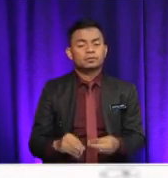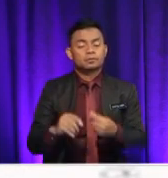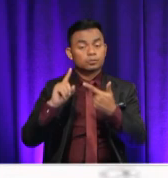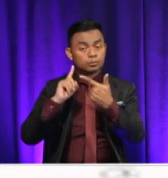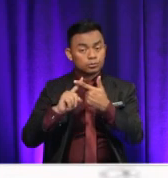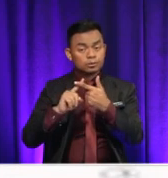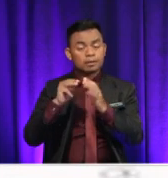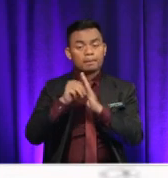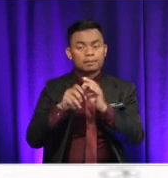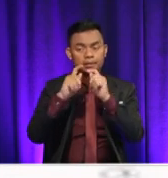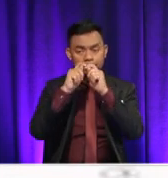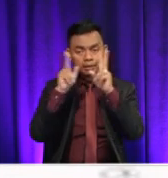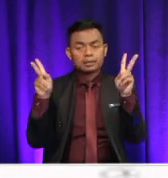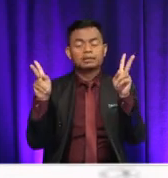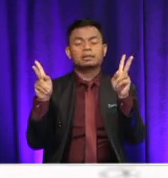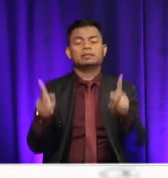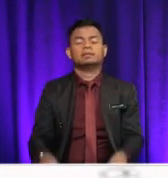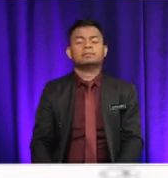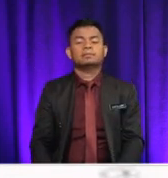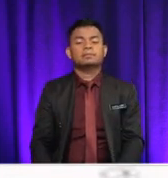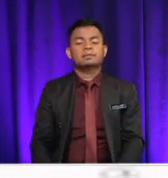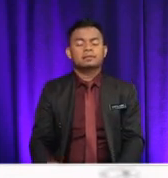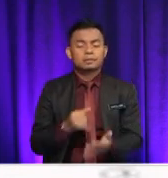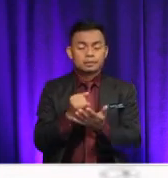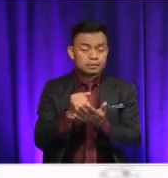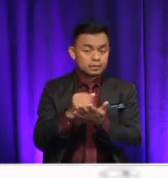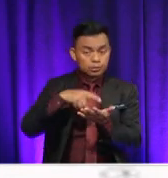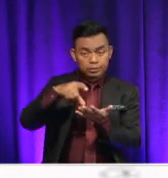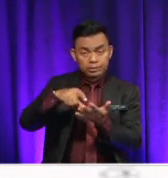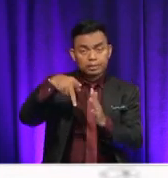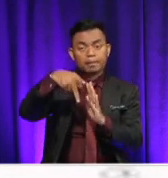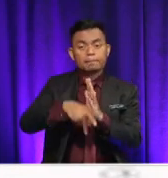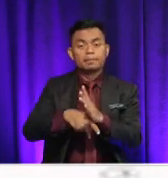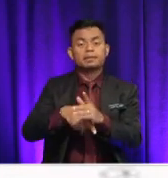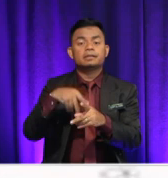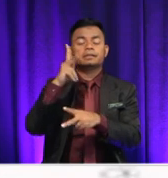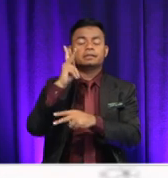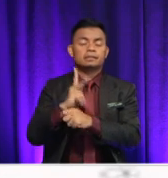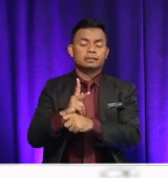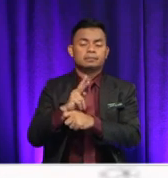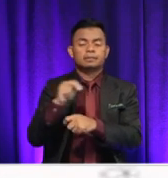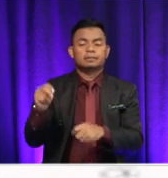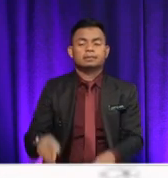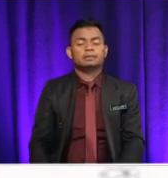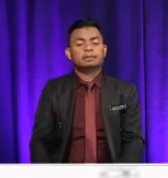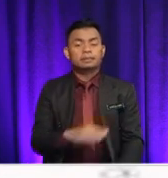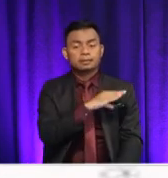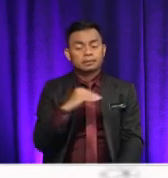menyatukan yang kedua boleh menerangkan jenis lukisan primata yang ketiga murid mesti bonemental tersebut